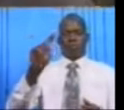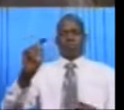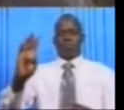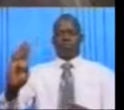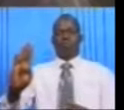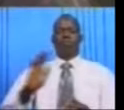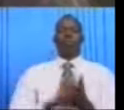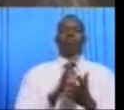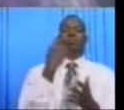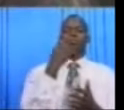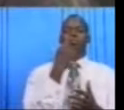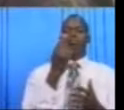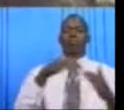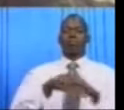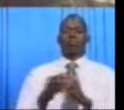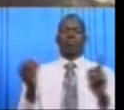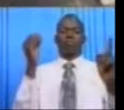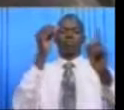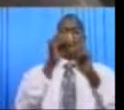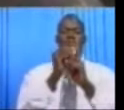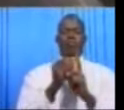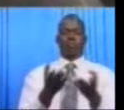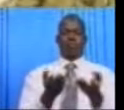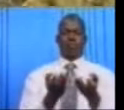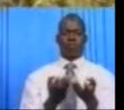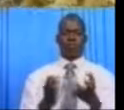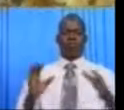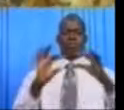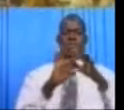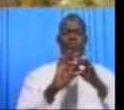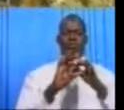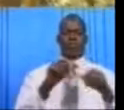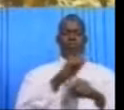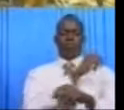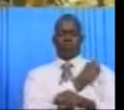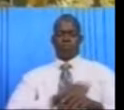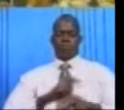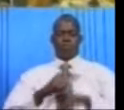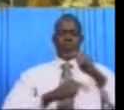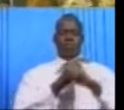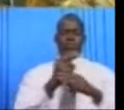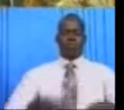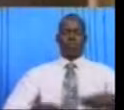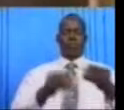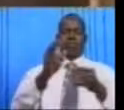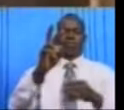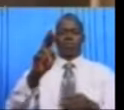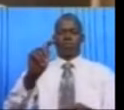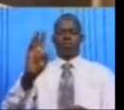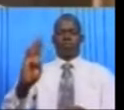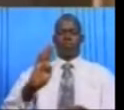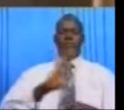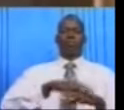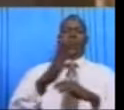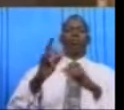du Burkina qui, dans ses ambitions, envisage un maillage du territoire national par l'entremise des RTB2. Au-delà des